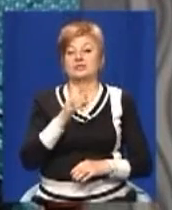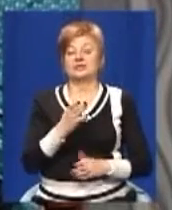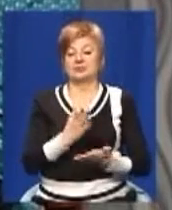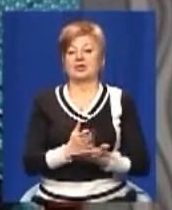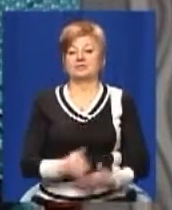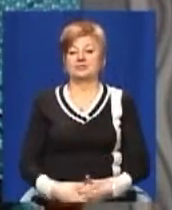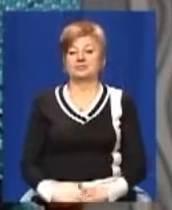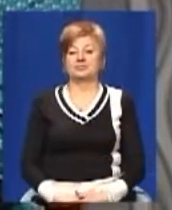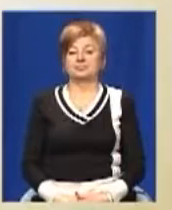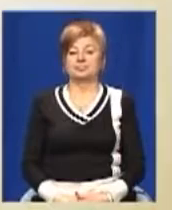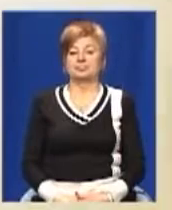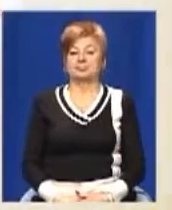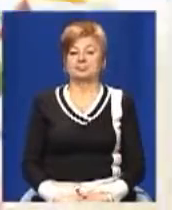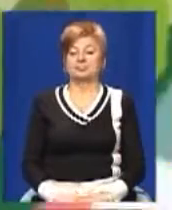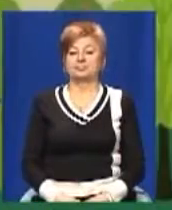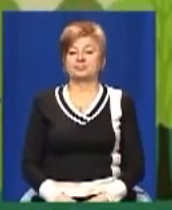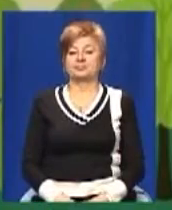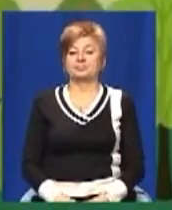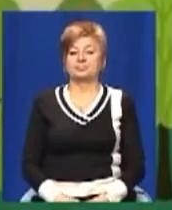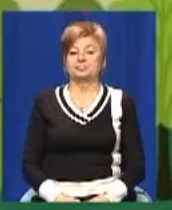властиві. Так.